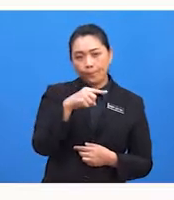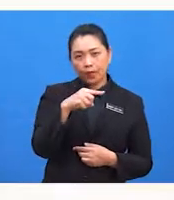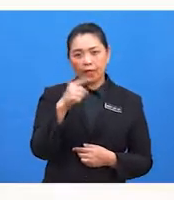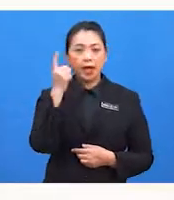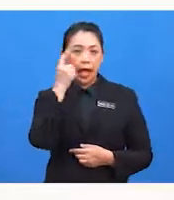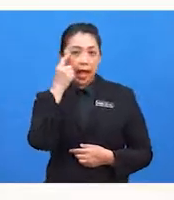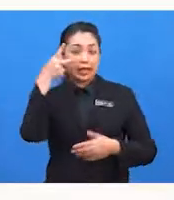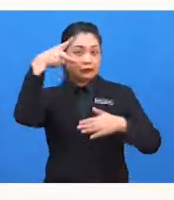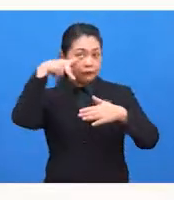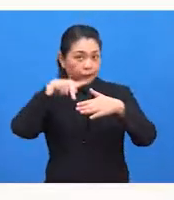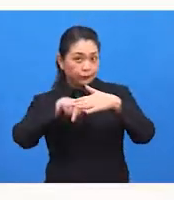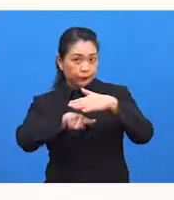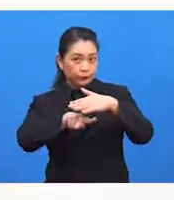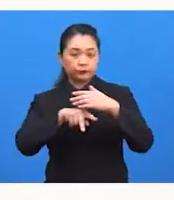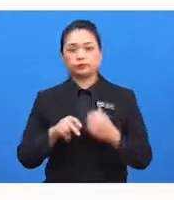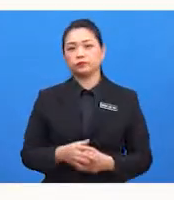cacing.